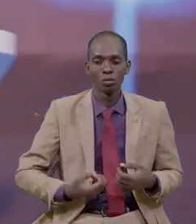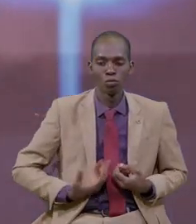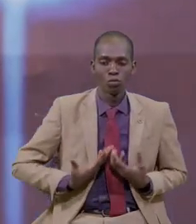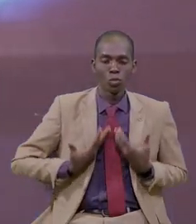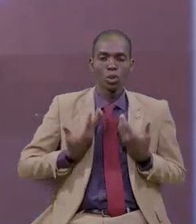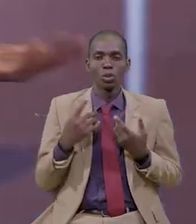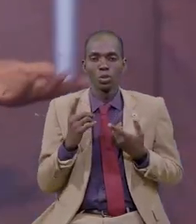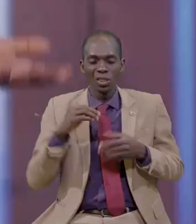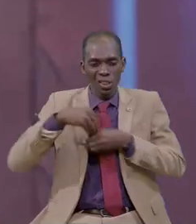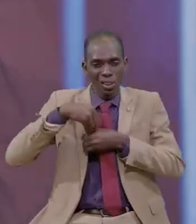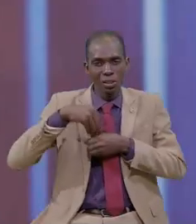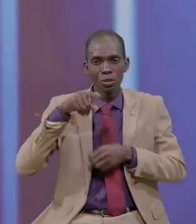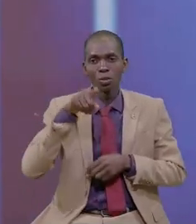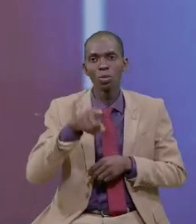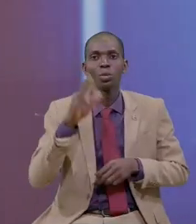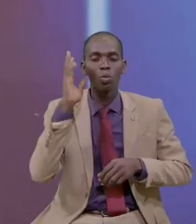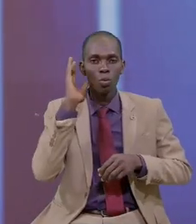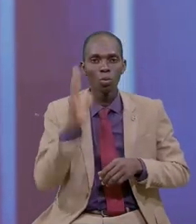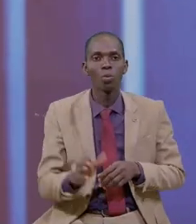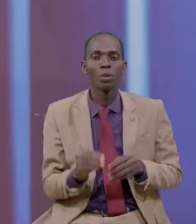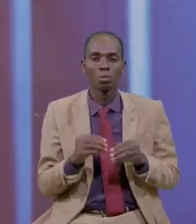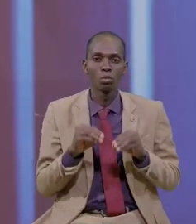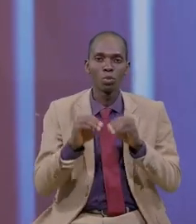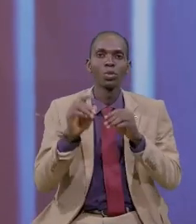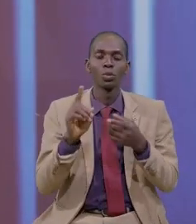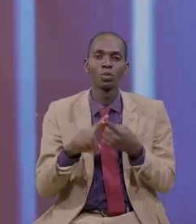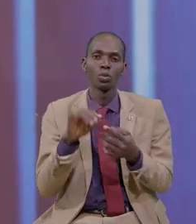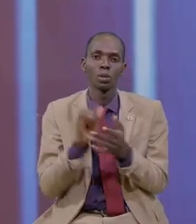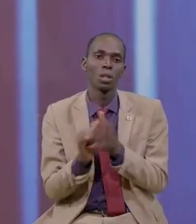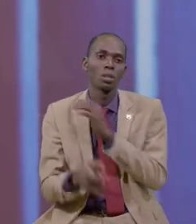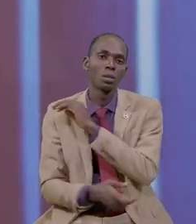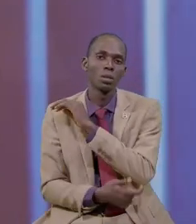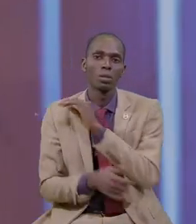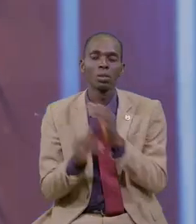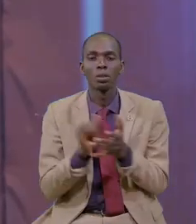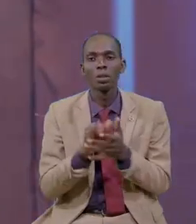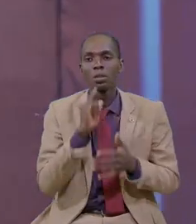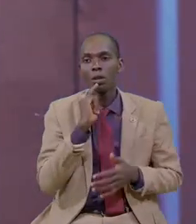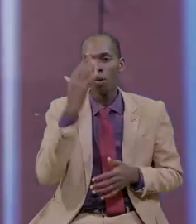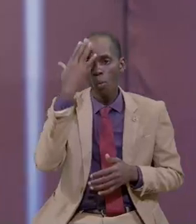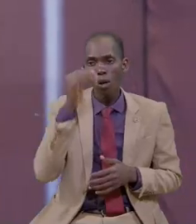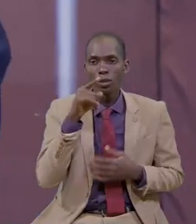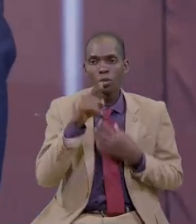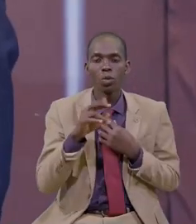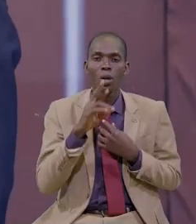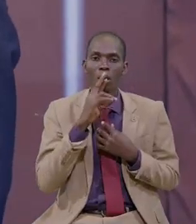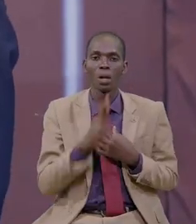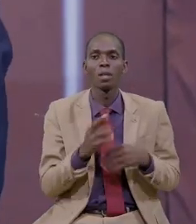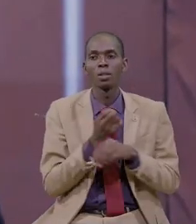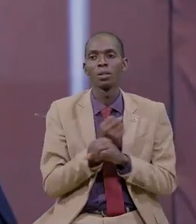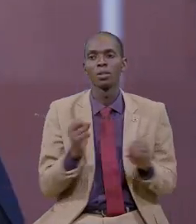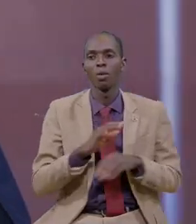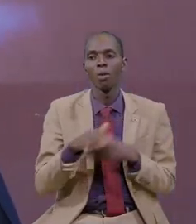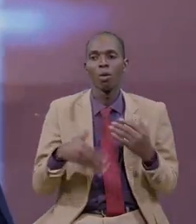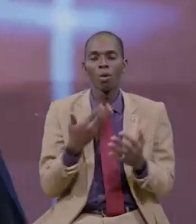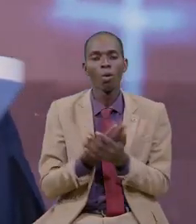va répondre à la tentation. C'est pourquoi tu es sauvé, toutes les branches et